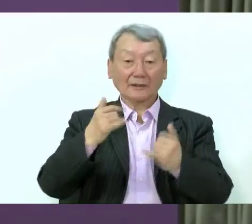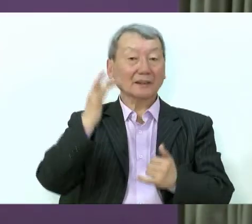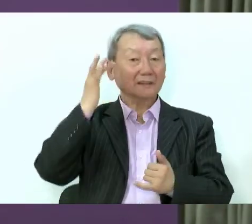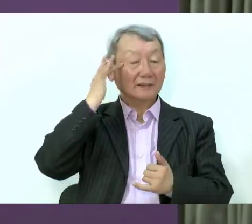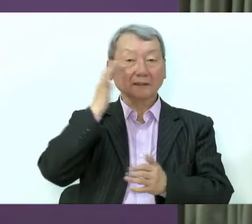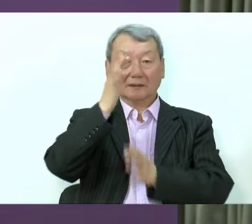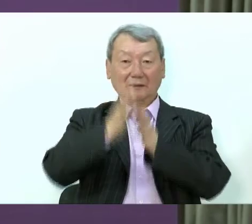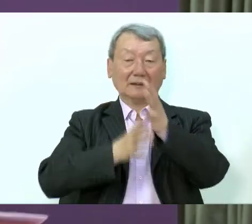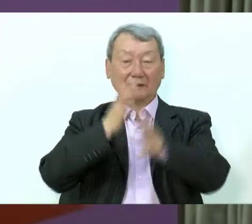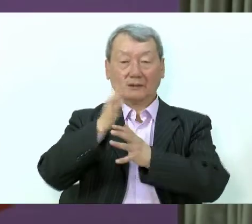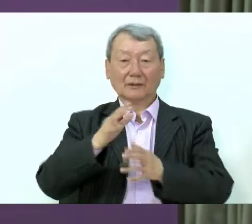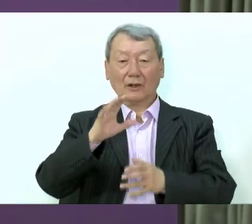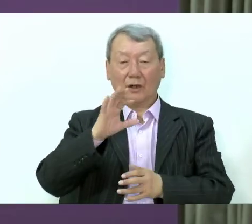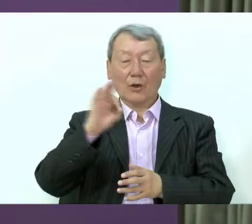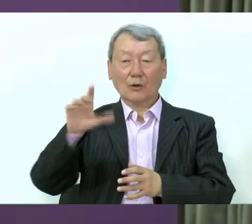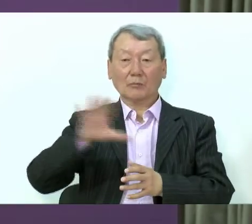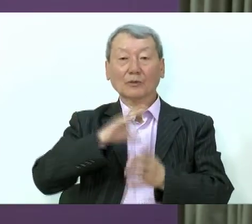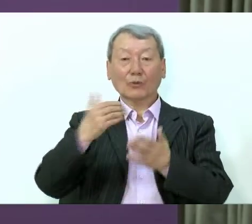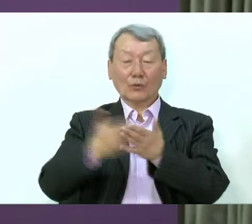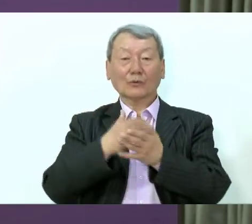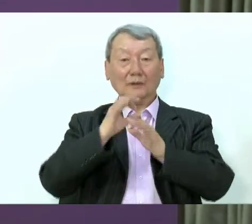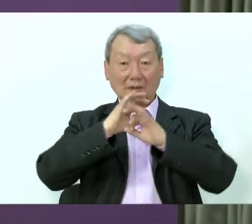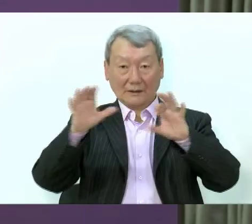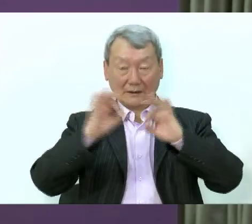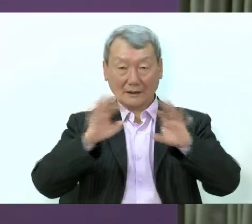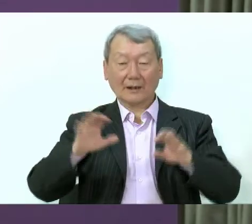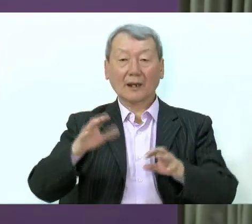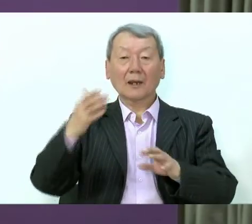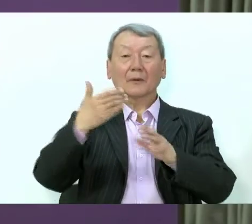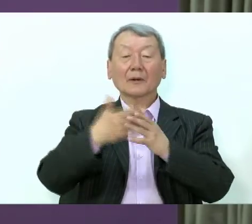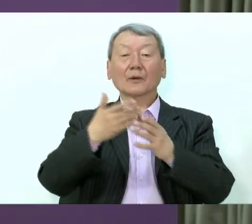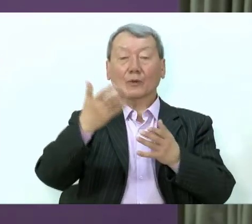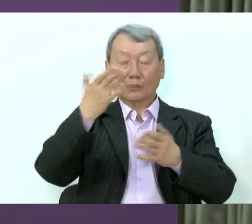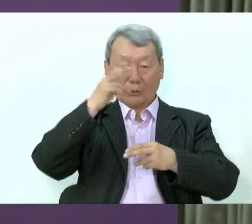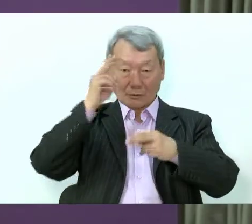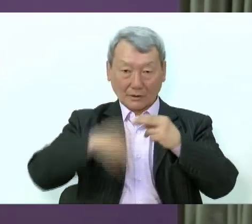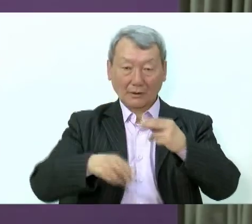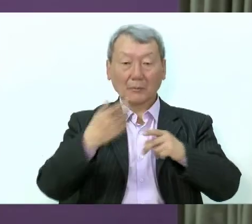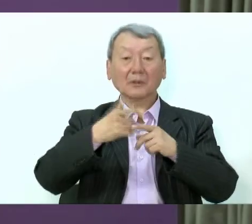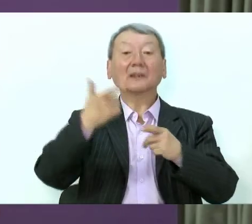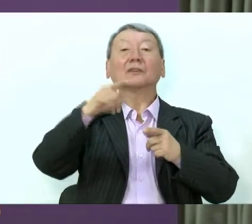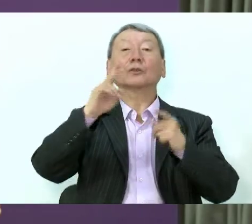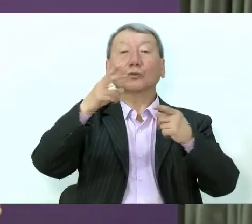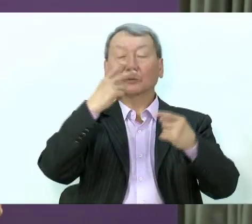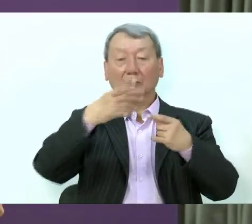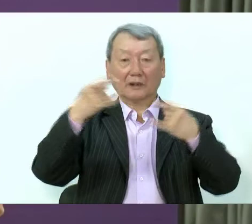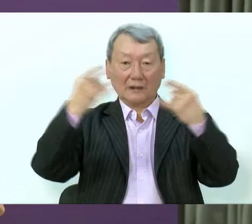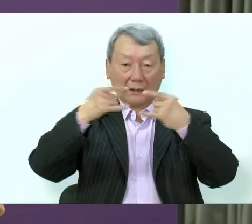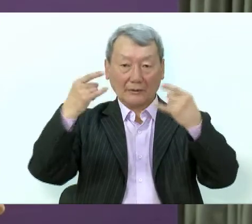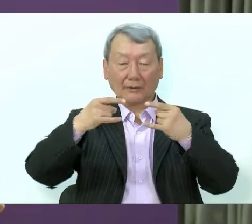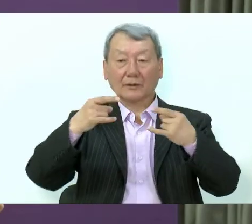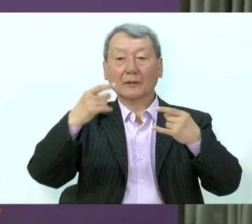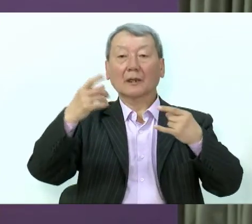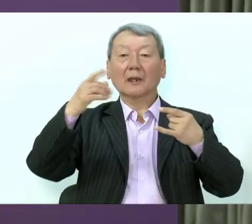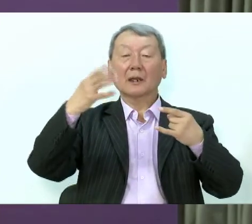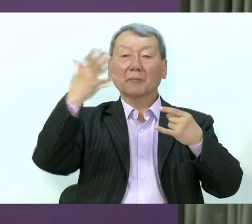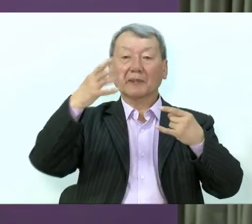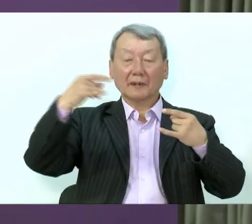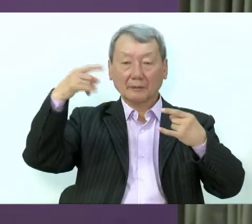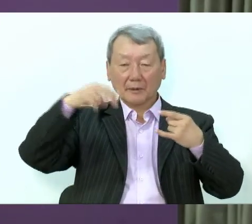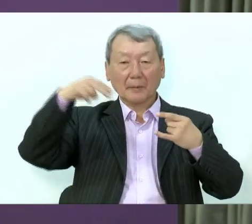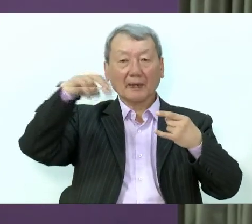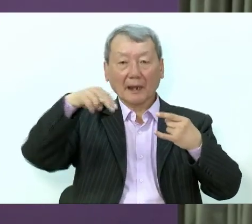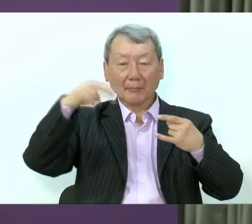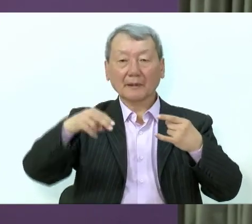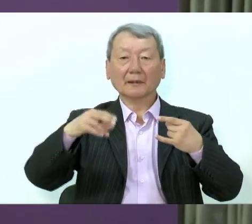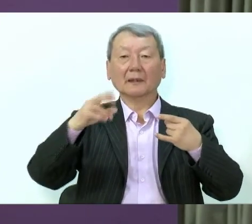Оразалиев Алмазбек Кыдырмаевич маалымат берип өттү. Маалымат жыйынды түзөөдөн ЛТР, КТРК, Алатоо 24, 5-чи канал,